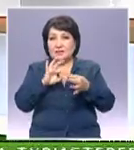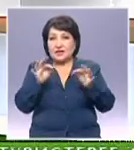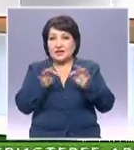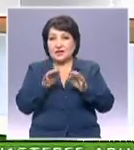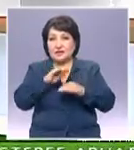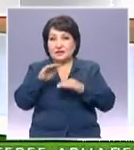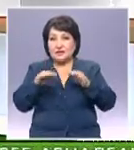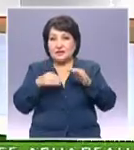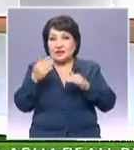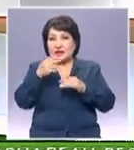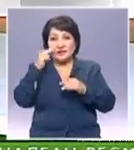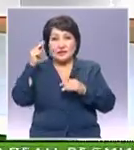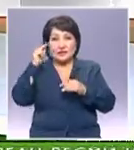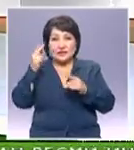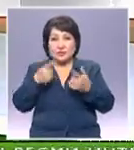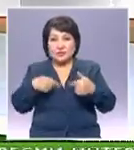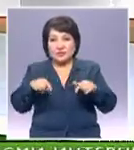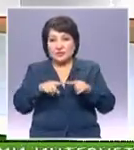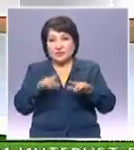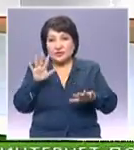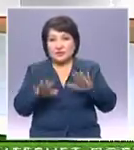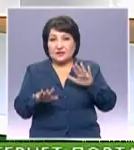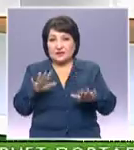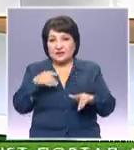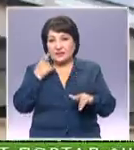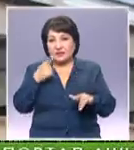асты елінде ұйымдастырылуы екіталай деп отыр.